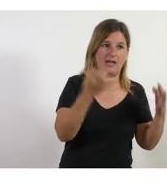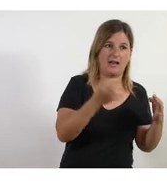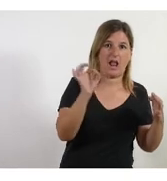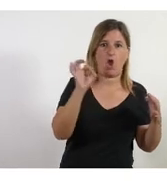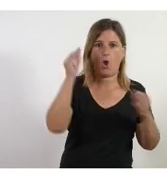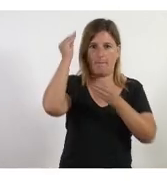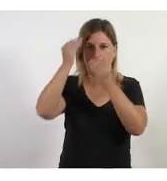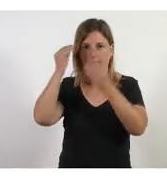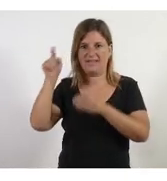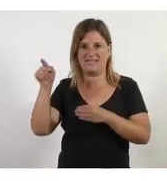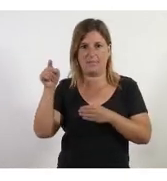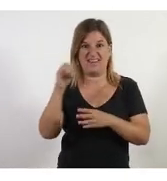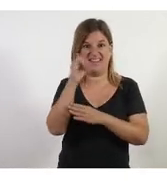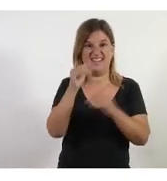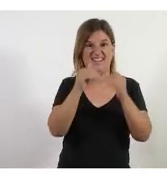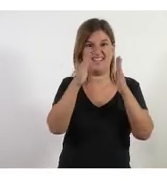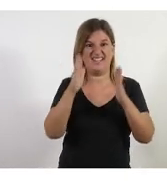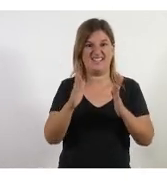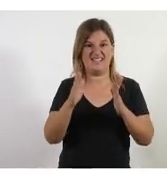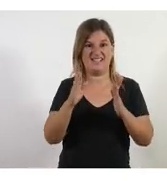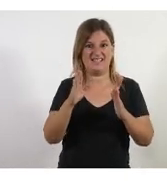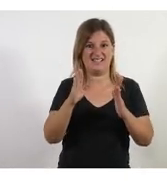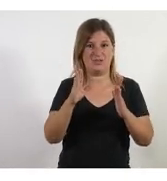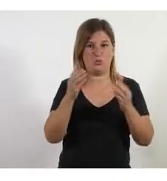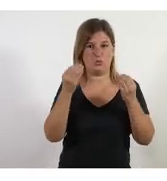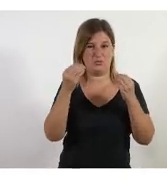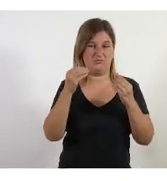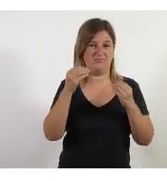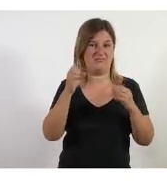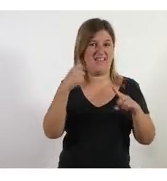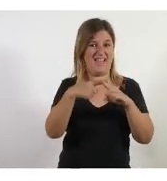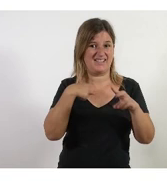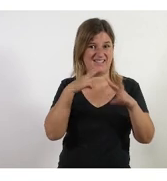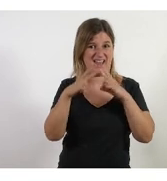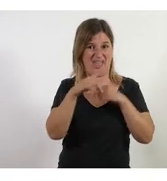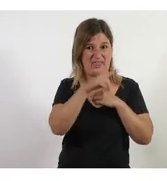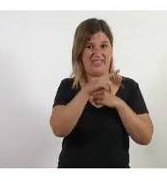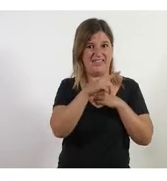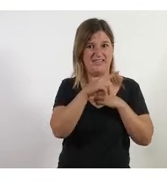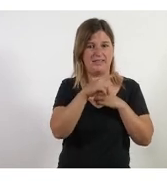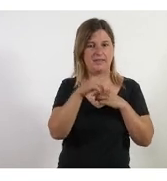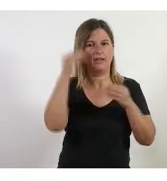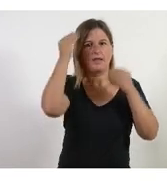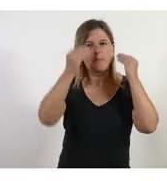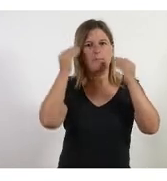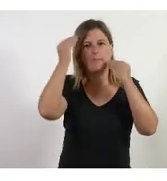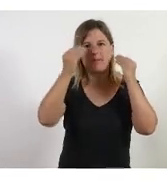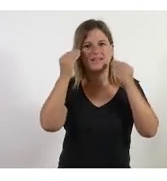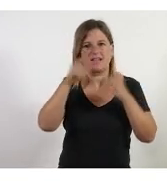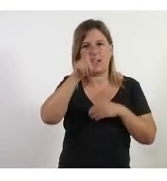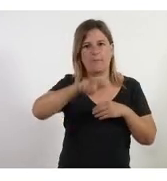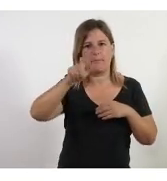experiment que va fer aquest institut del HeartMath, que us deia abans, que està publicat, que van fer pensar a